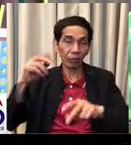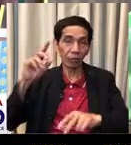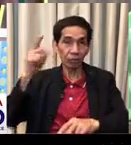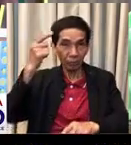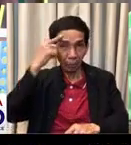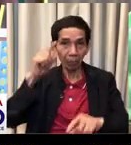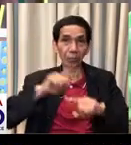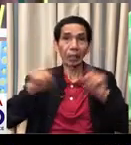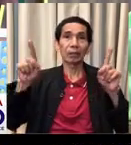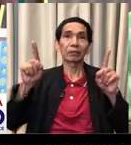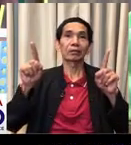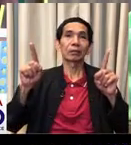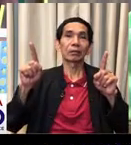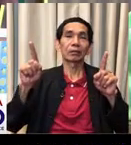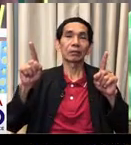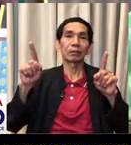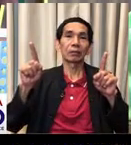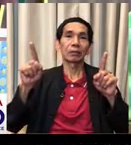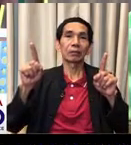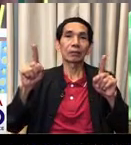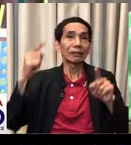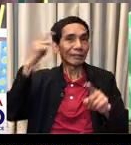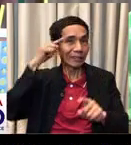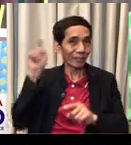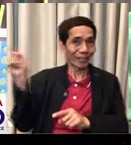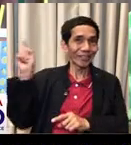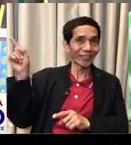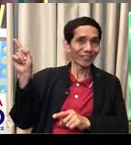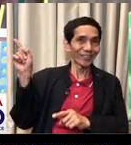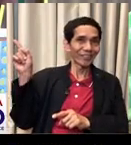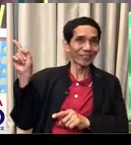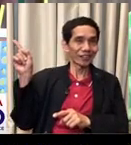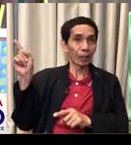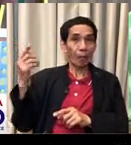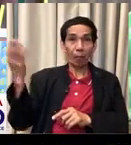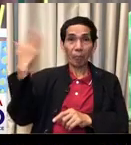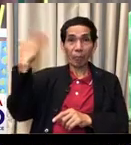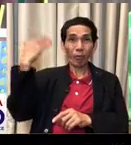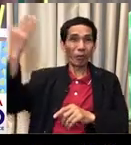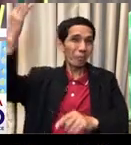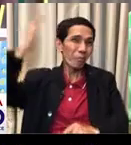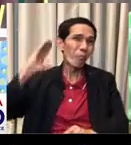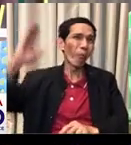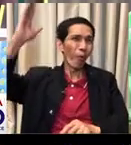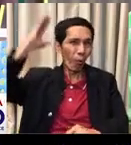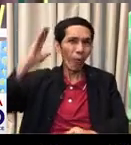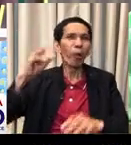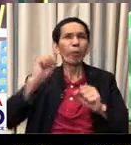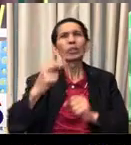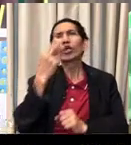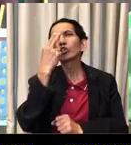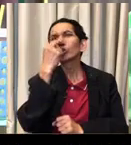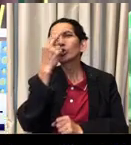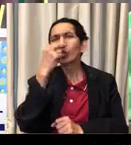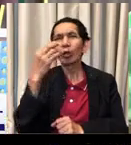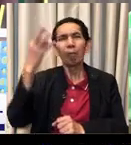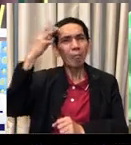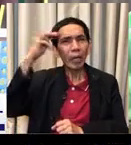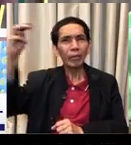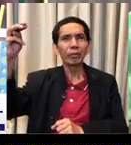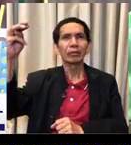Eh wala. Kala nito mga to, kasi nung araw kasi, pwedeng joke sa kanila yung mayor